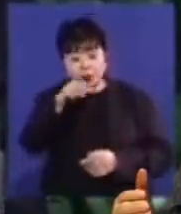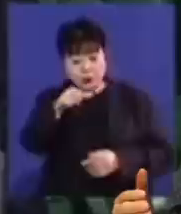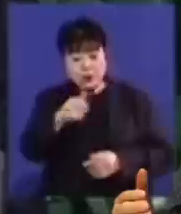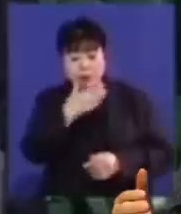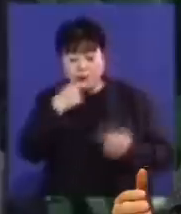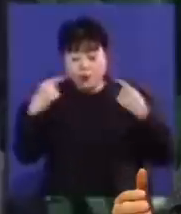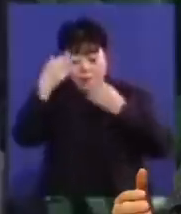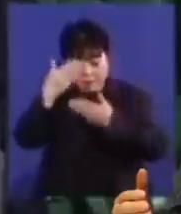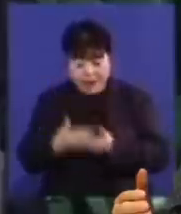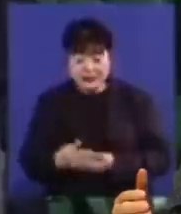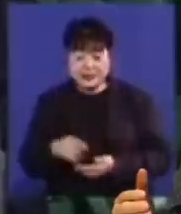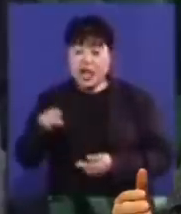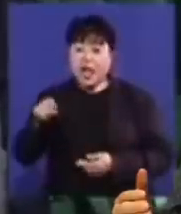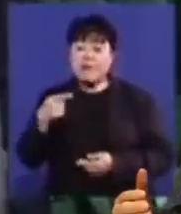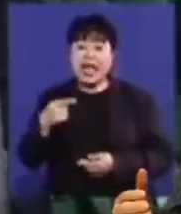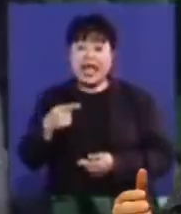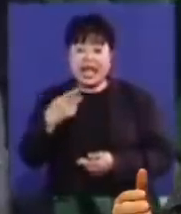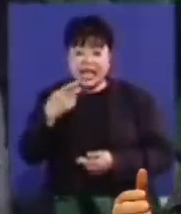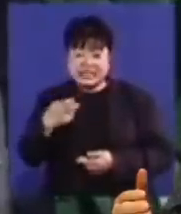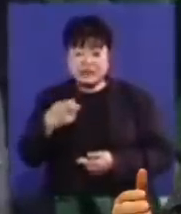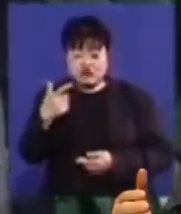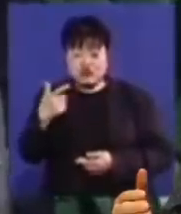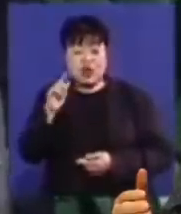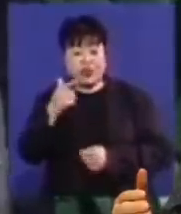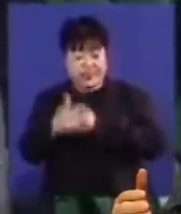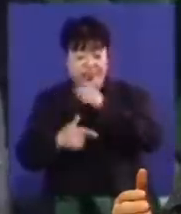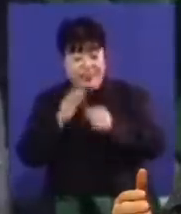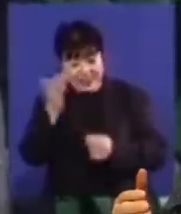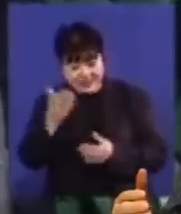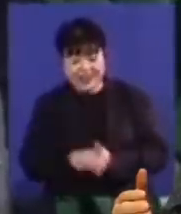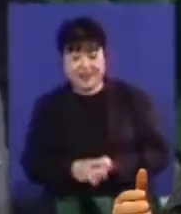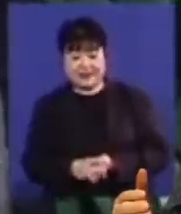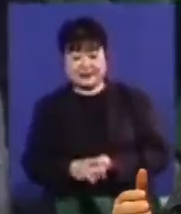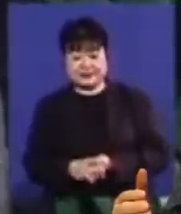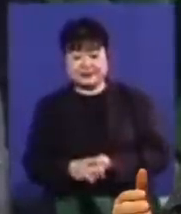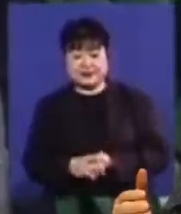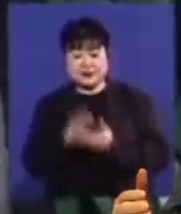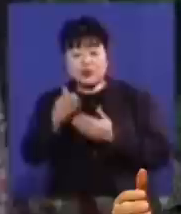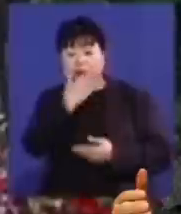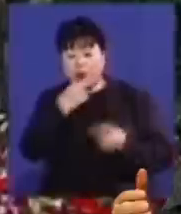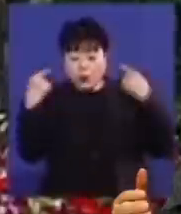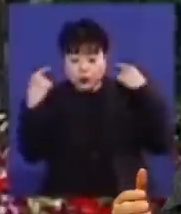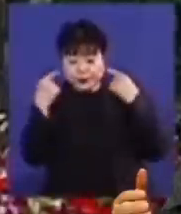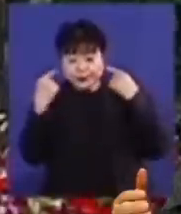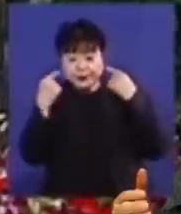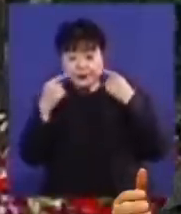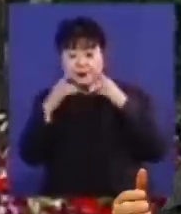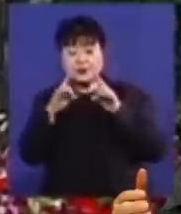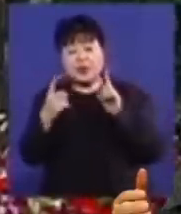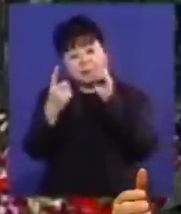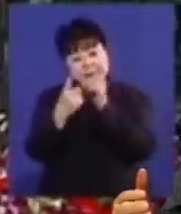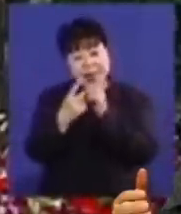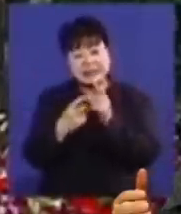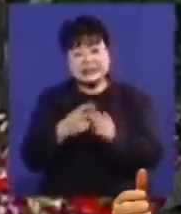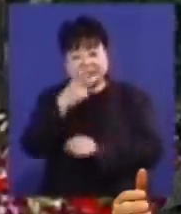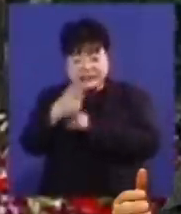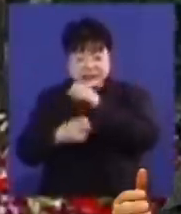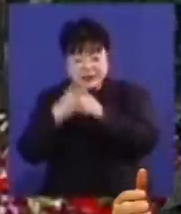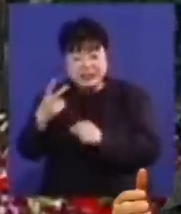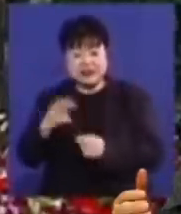지 126년이 되었습니다. 그리고 복음을 접한 지 22년